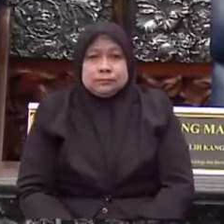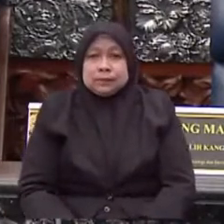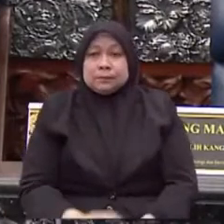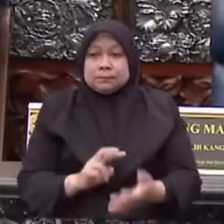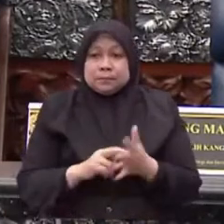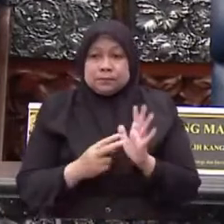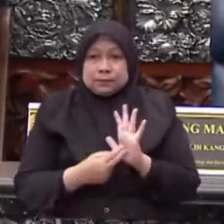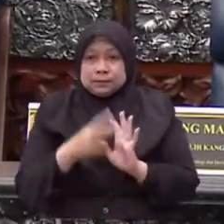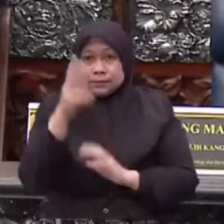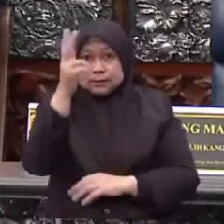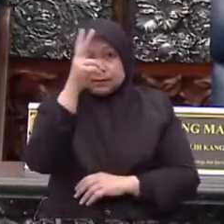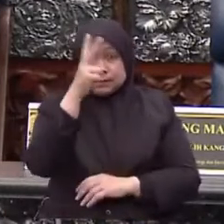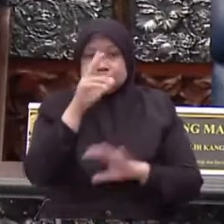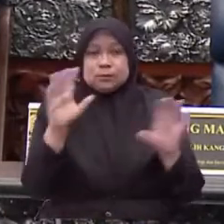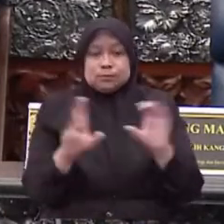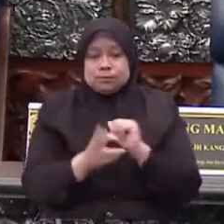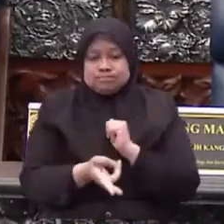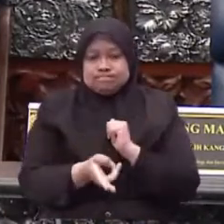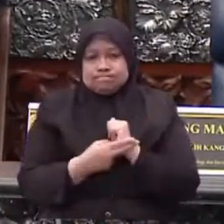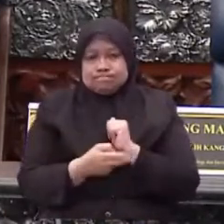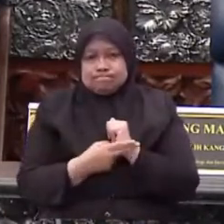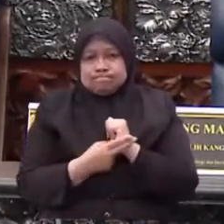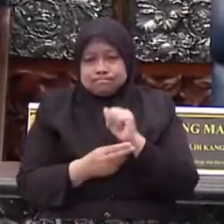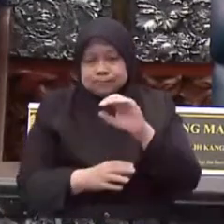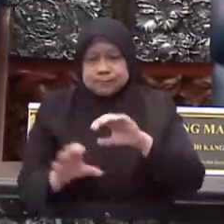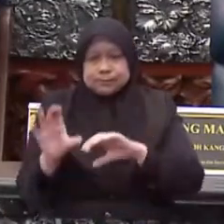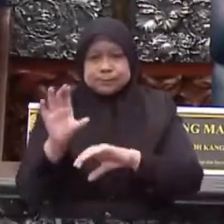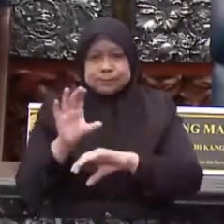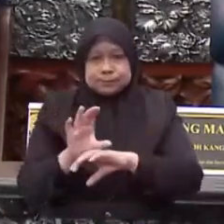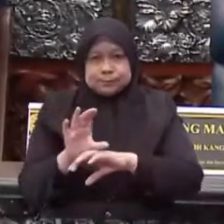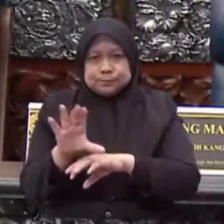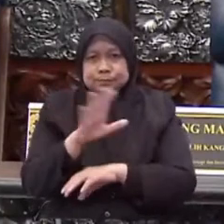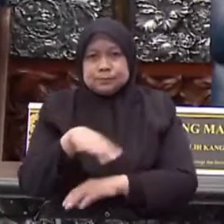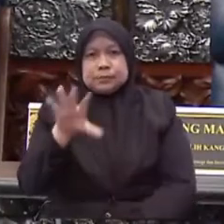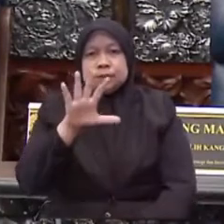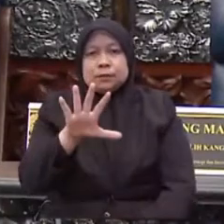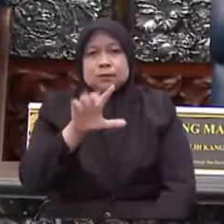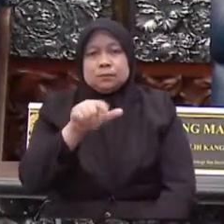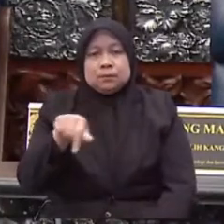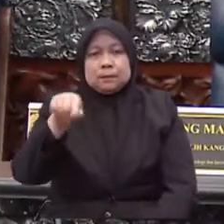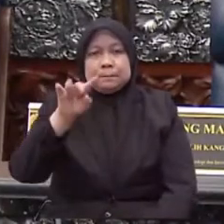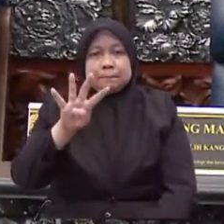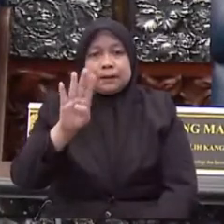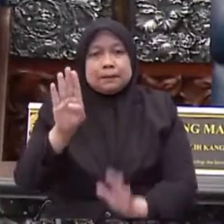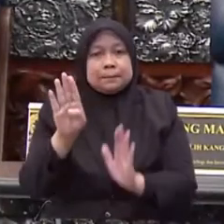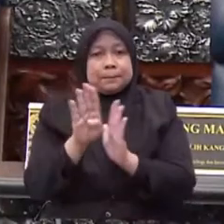ini bermakna kerajaan telah membuat penjimatan subsidi sebanyak 5